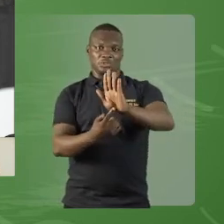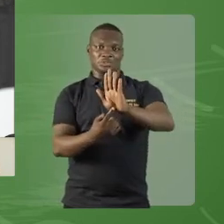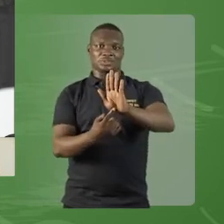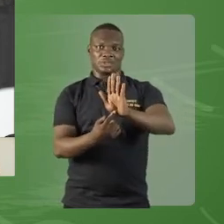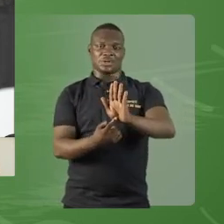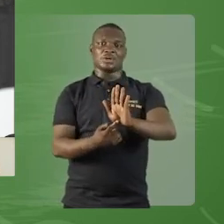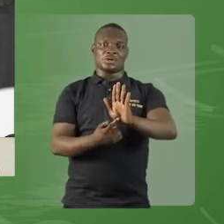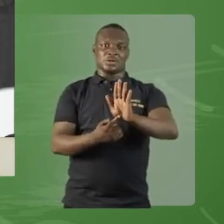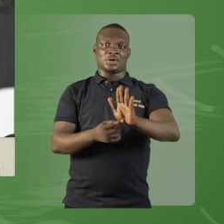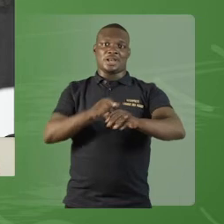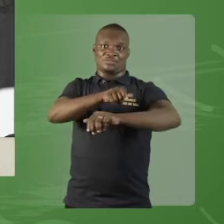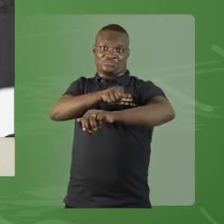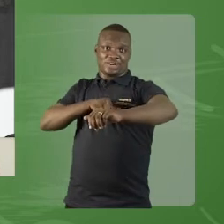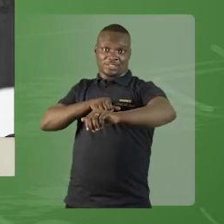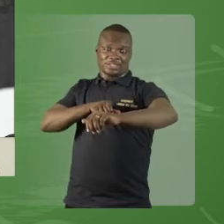vecteur B.